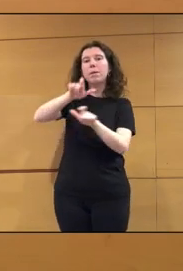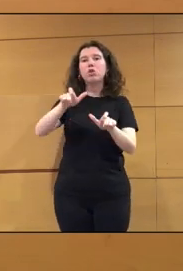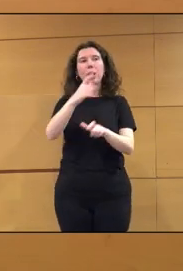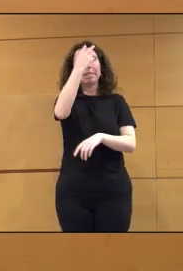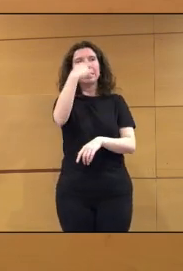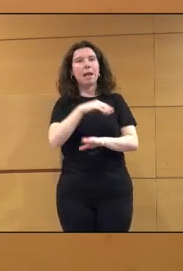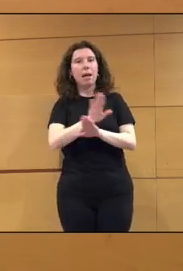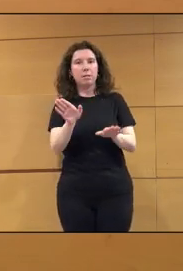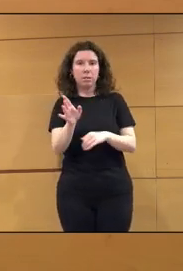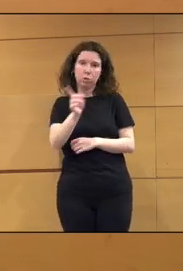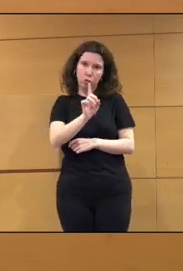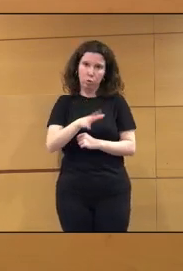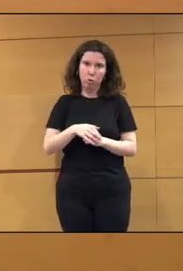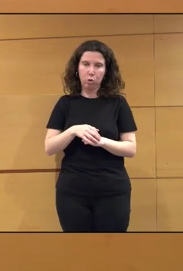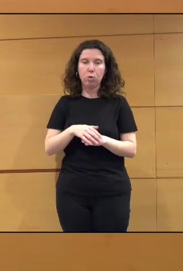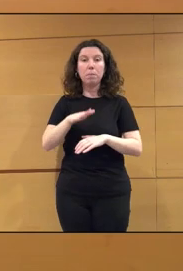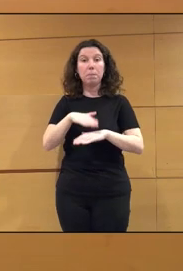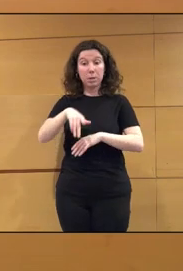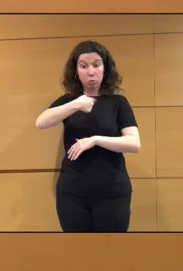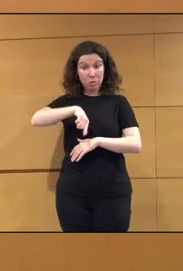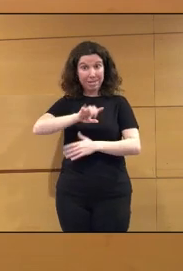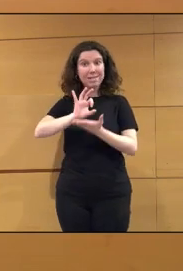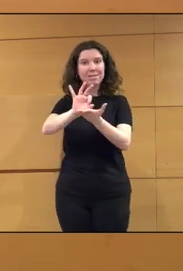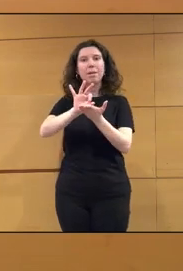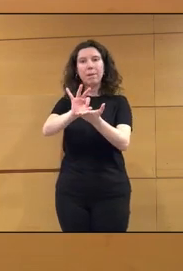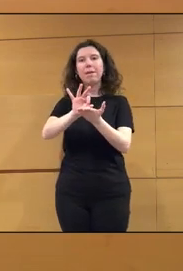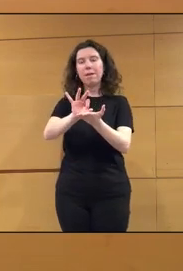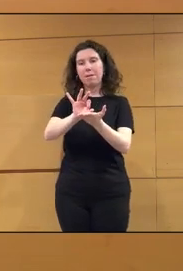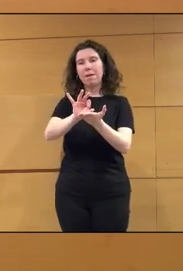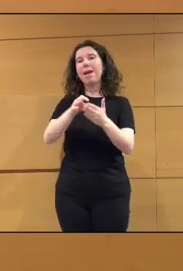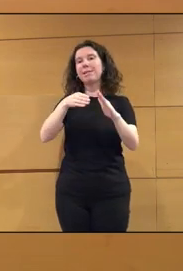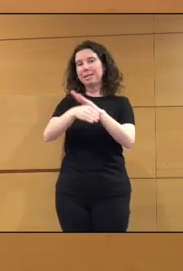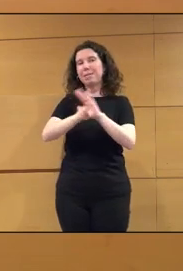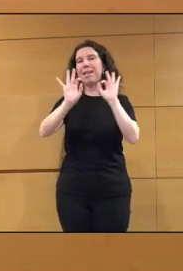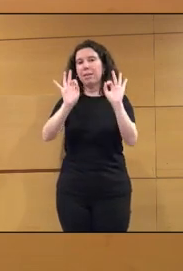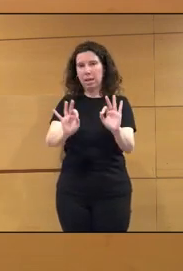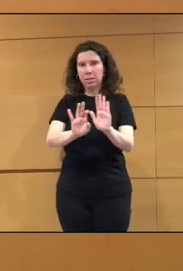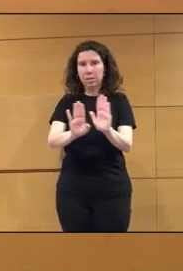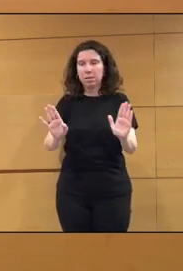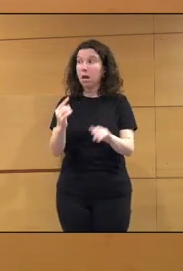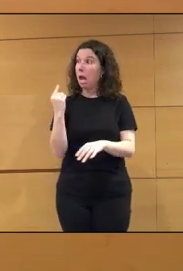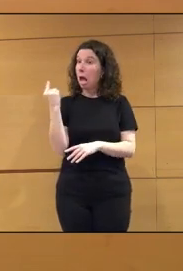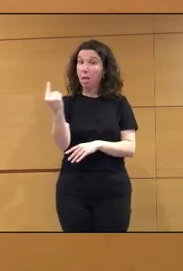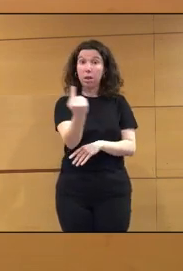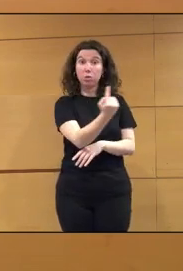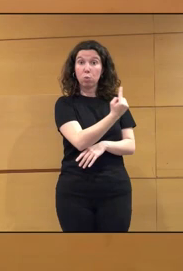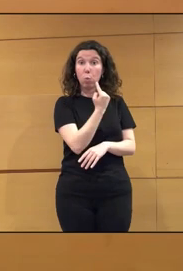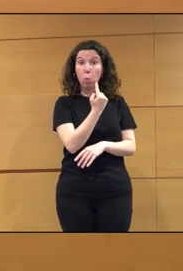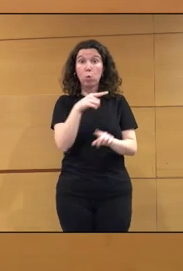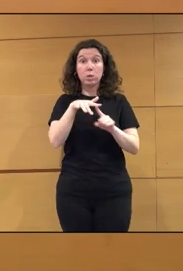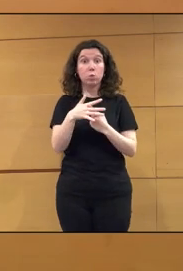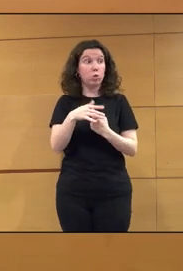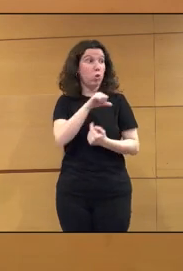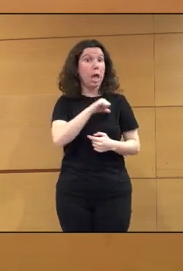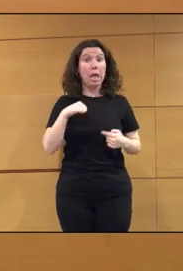per nosaltres són serveis d'accessibilitat que cadascú, per una situació individual, però també per una